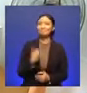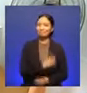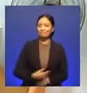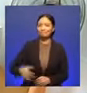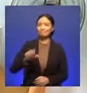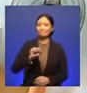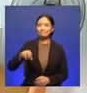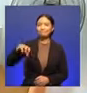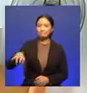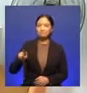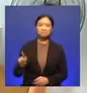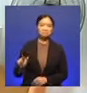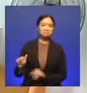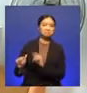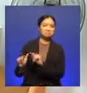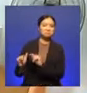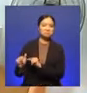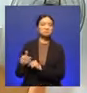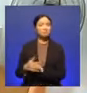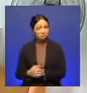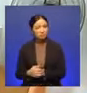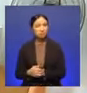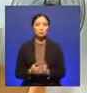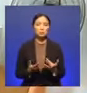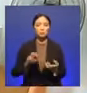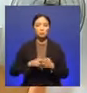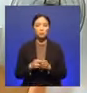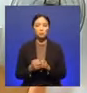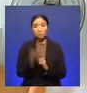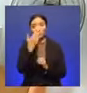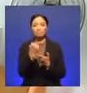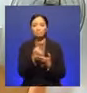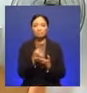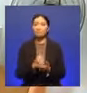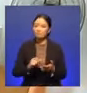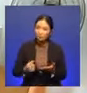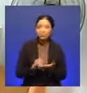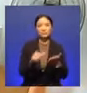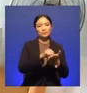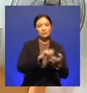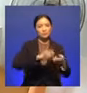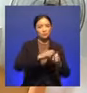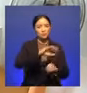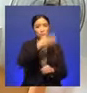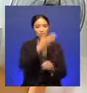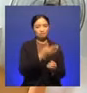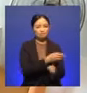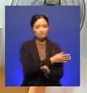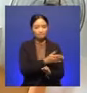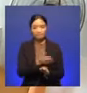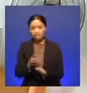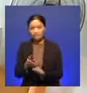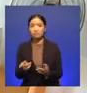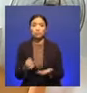บทบาทในฐานะที่เป็น prevention ก็คือไม่ได้ไปรอให้ปัญหาเกิดขึ้นแล้วแต่ว่าเข้าไปแก้ไขปัญหาก่อนซึ่งตรงนี้เนี่ย